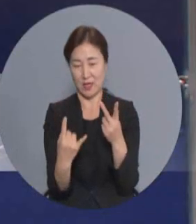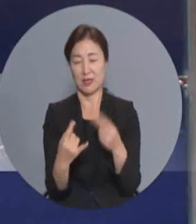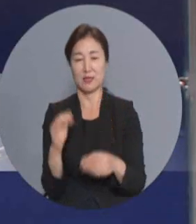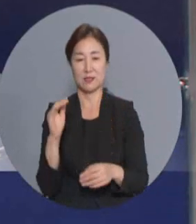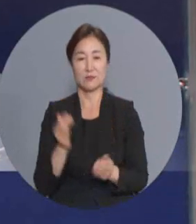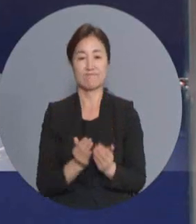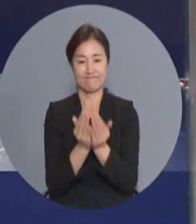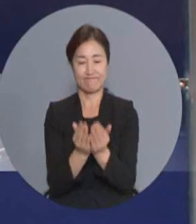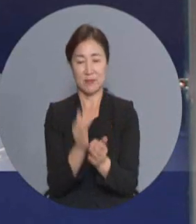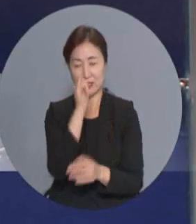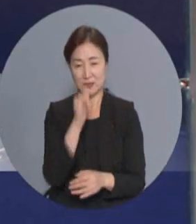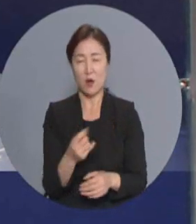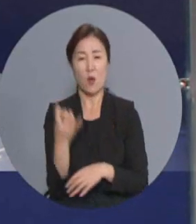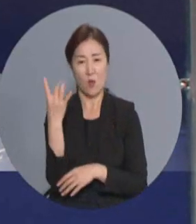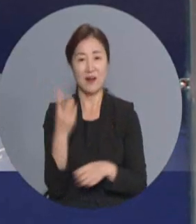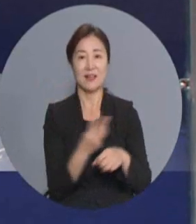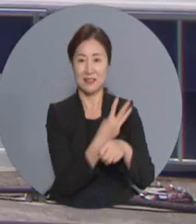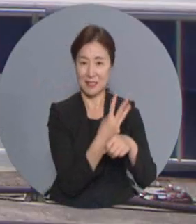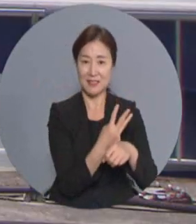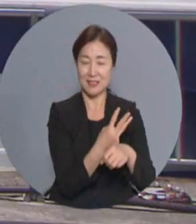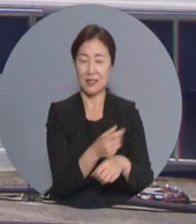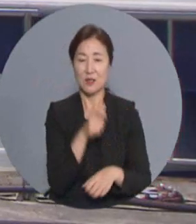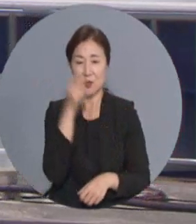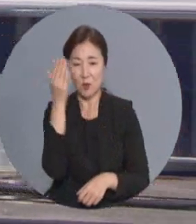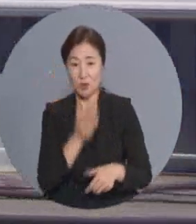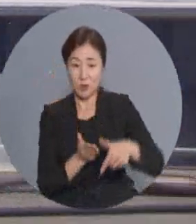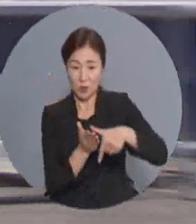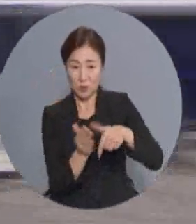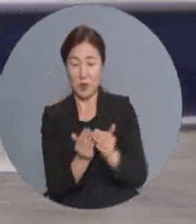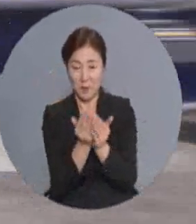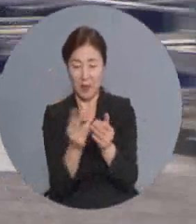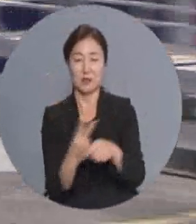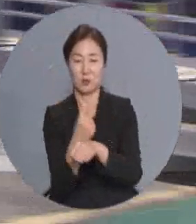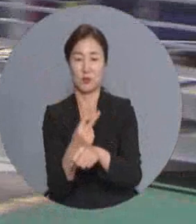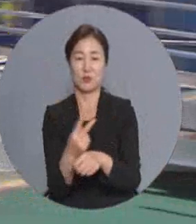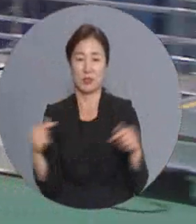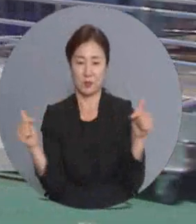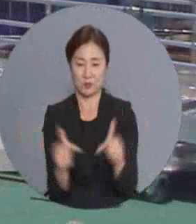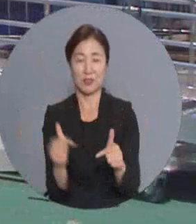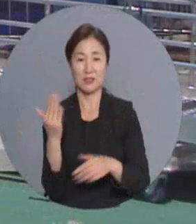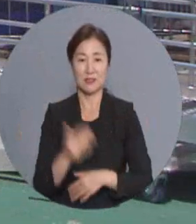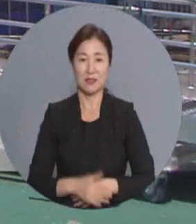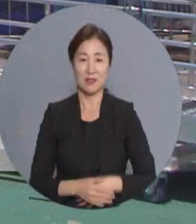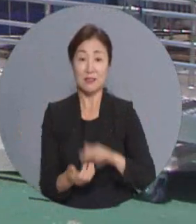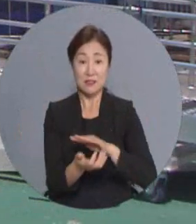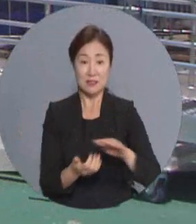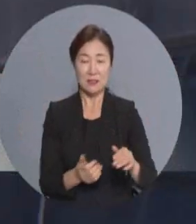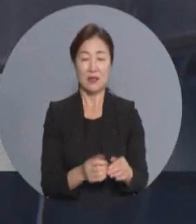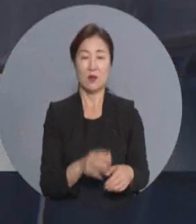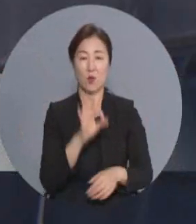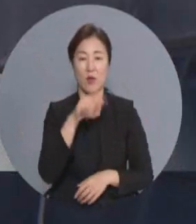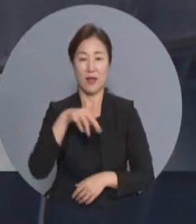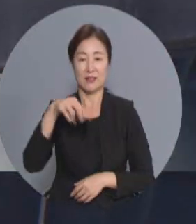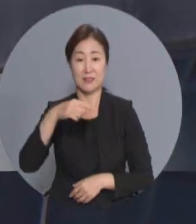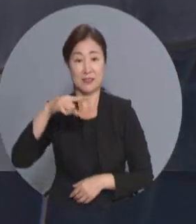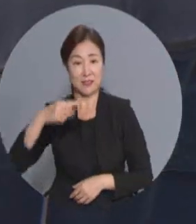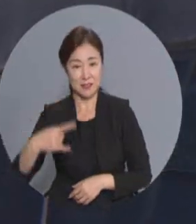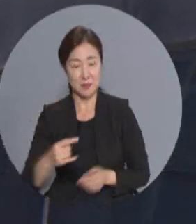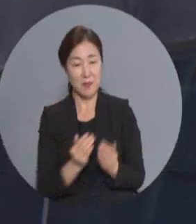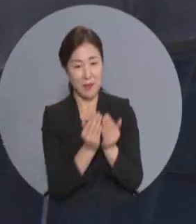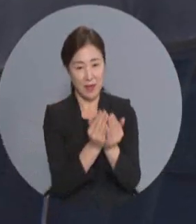기존 세 시간이 넘게 걸렸던 여수 검은 뱃길은 두시간 대로 단축되고 기존 선박인 웨스트 그린 호도